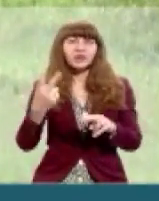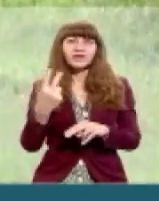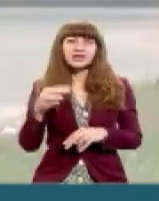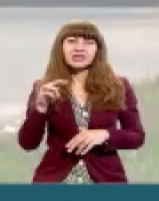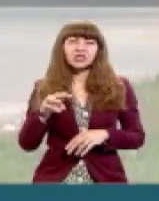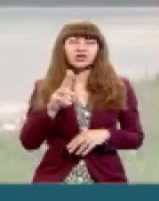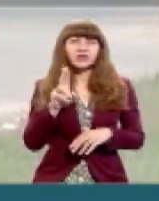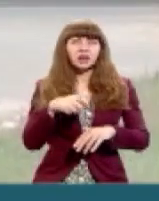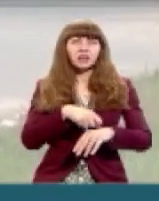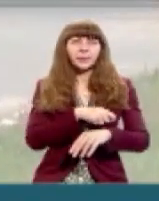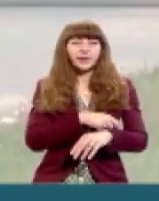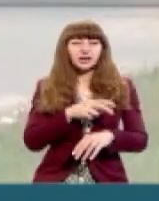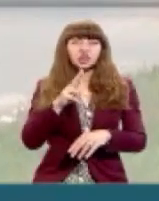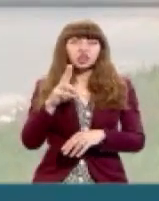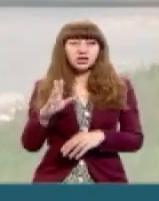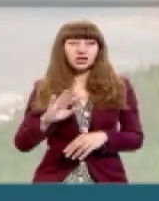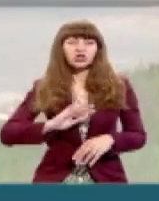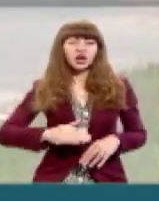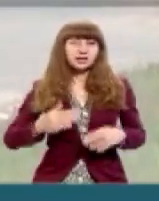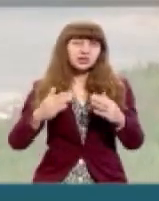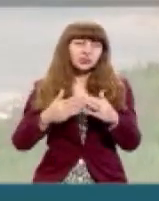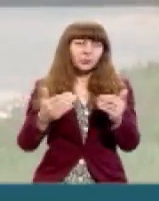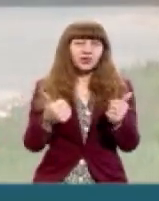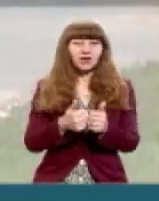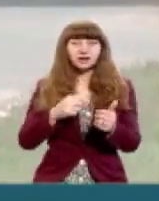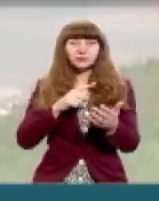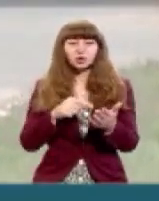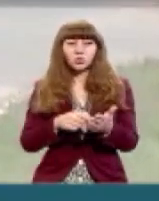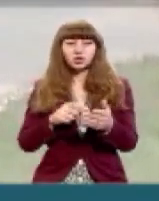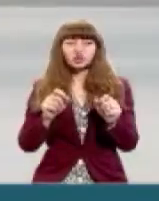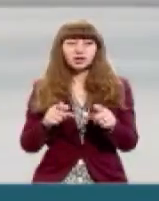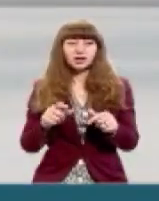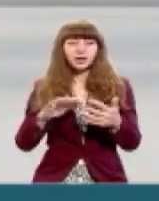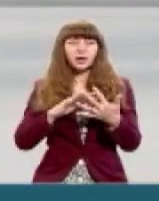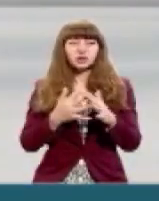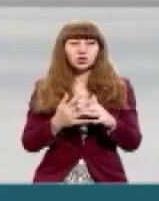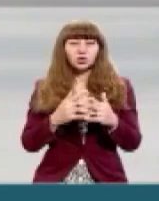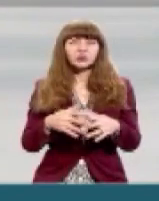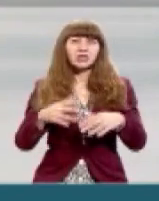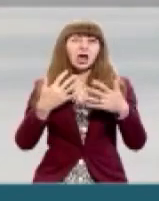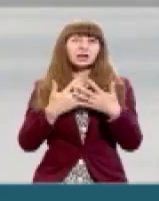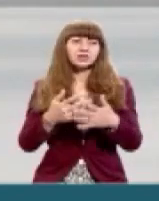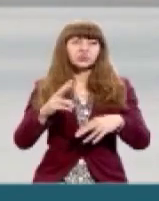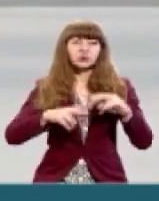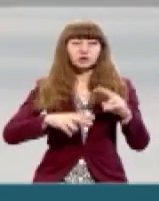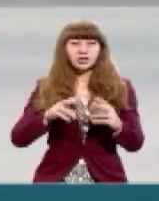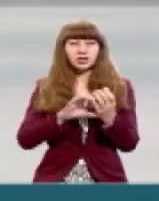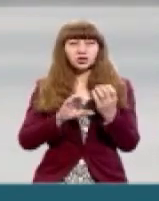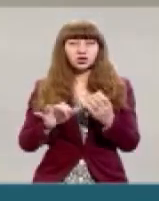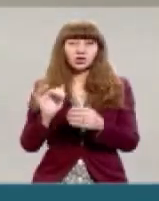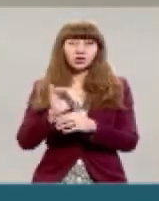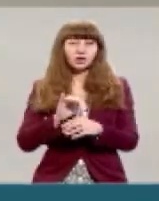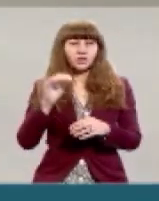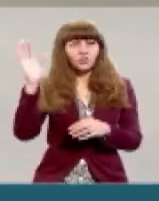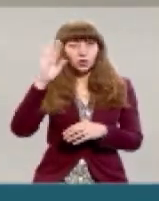квадратных метров жилья. В основном это индивидуальные частные дома в пригородах города Житогоры и селах края. К местам активной застройки проводят инженерные коммуникации,